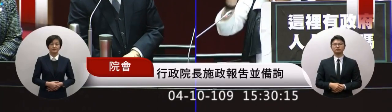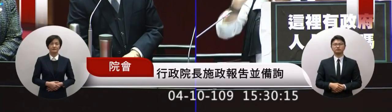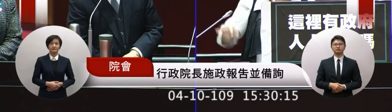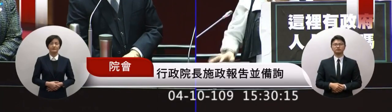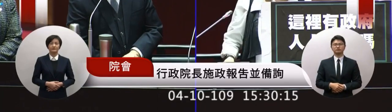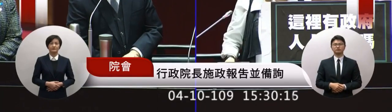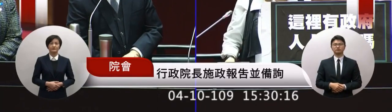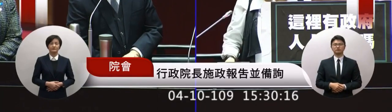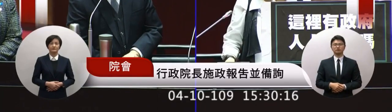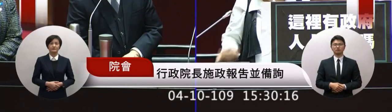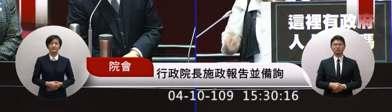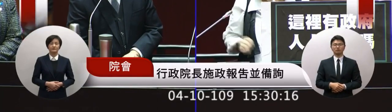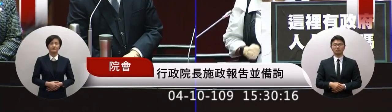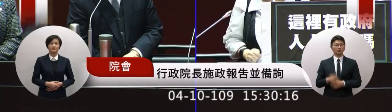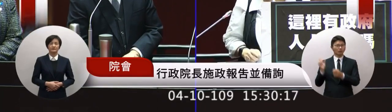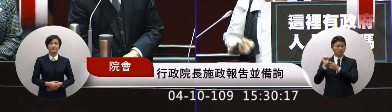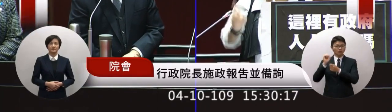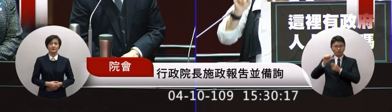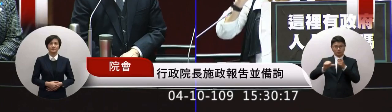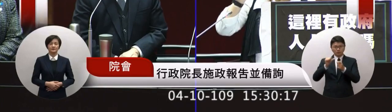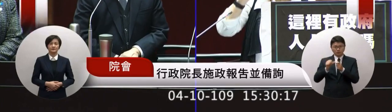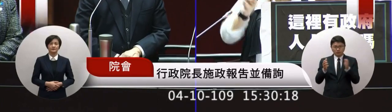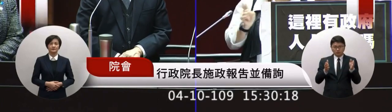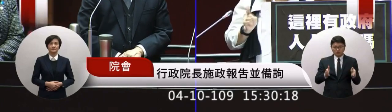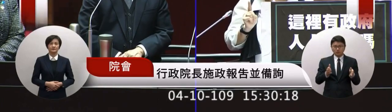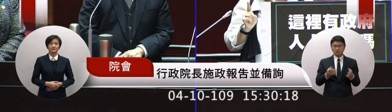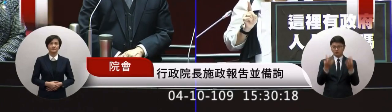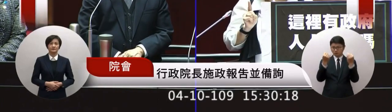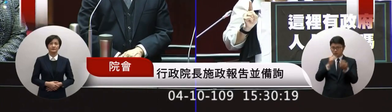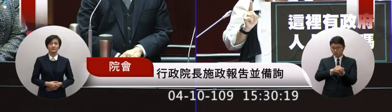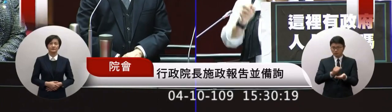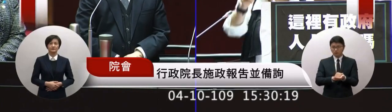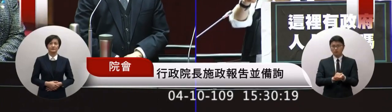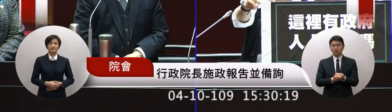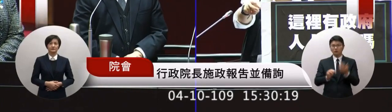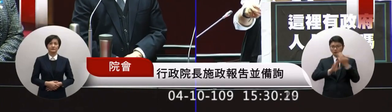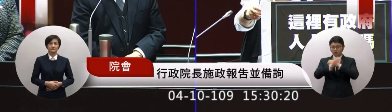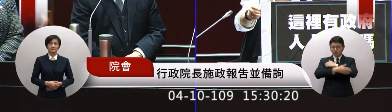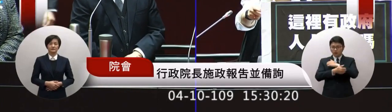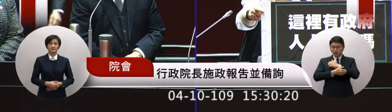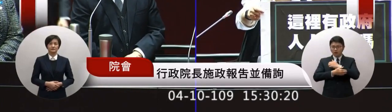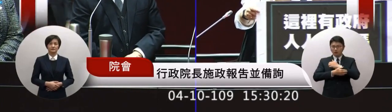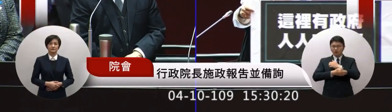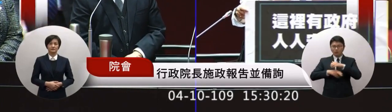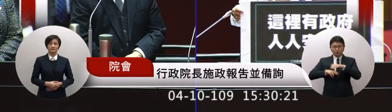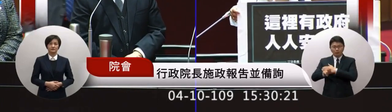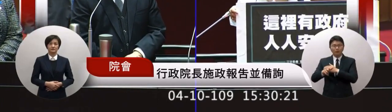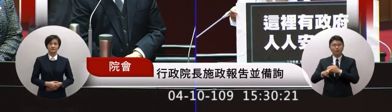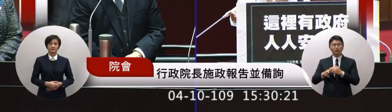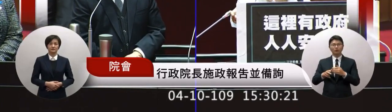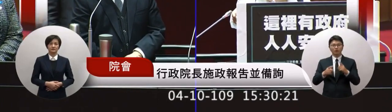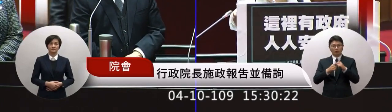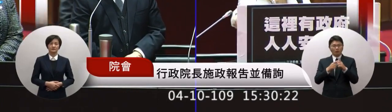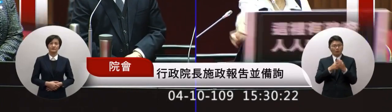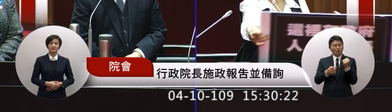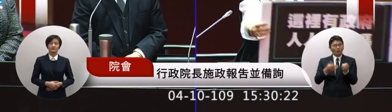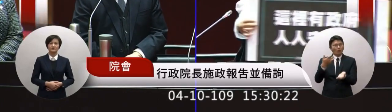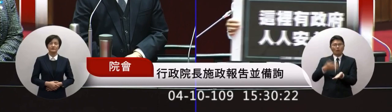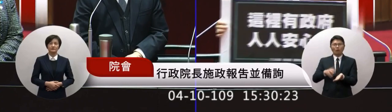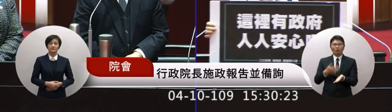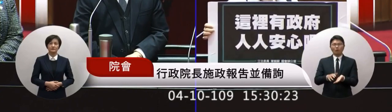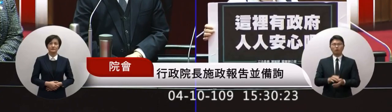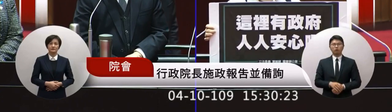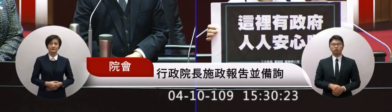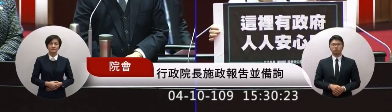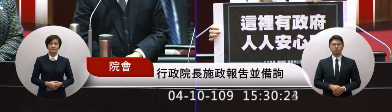这5年的数据，你会发现台湾的失联移工人数一直都很多啊。